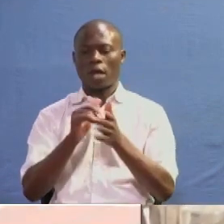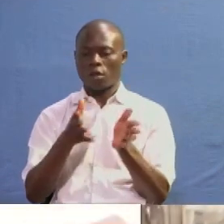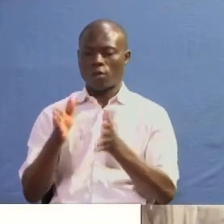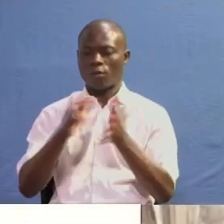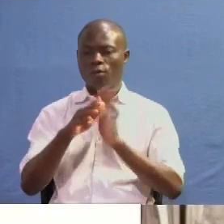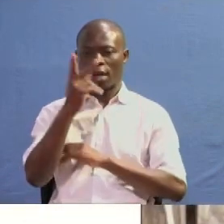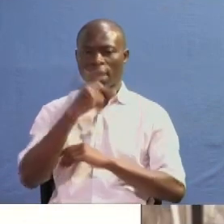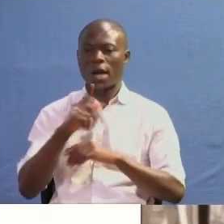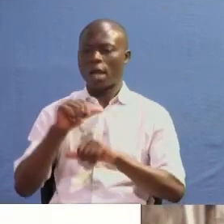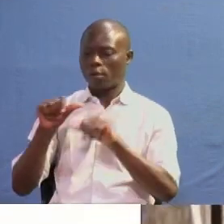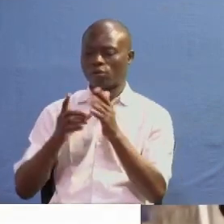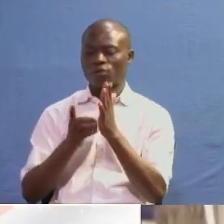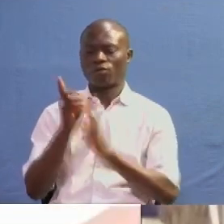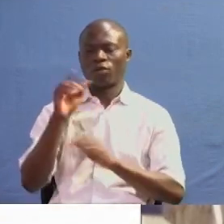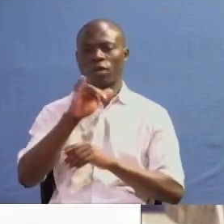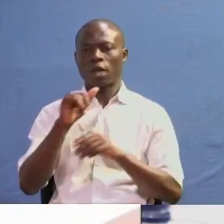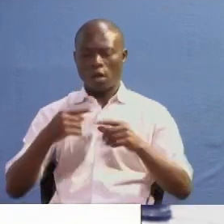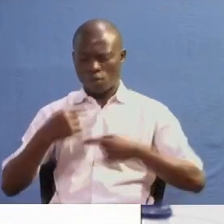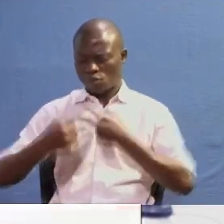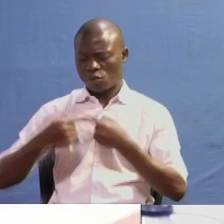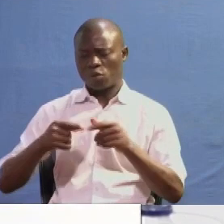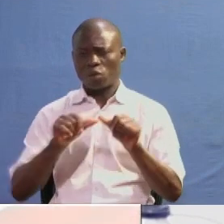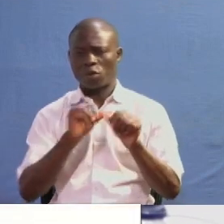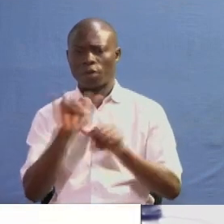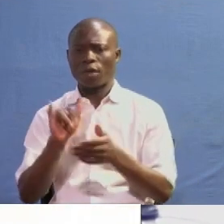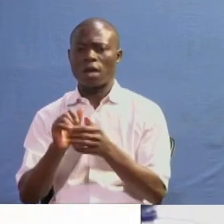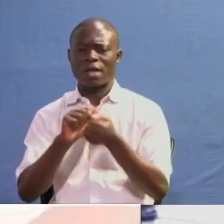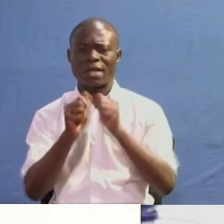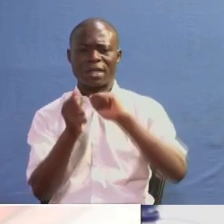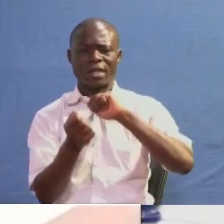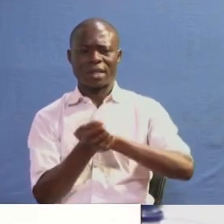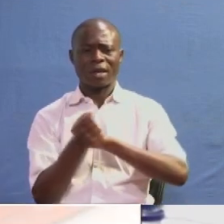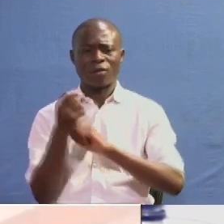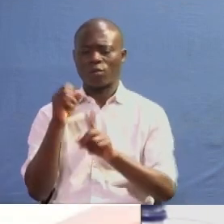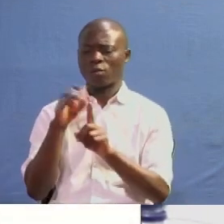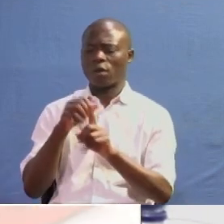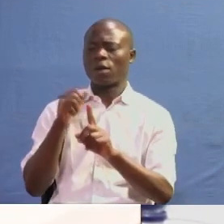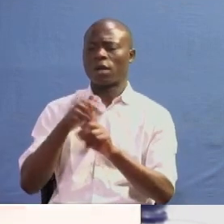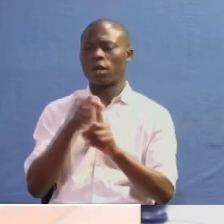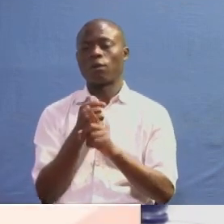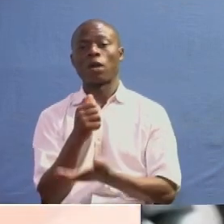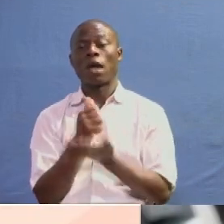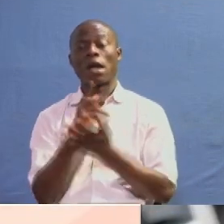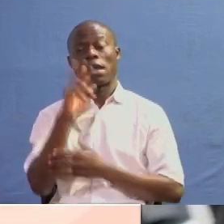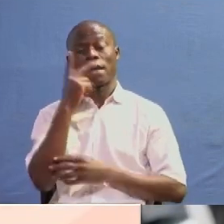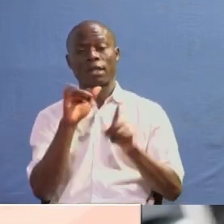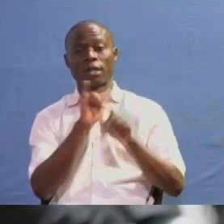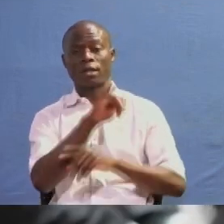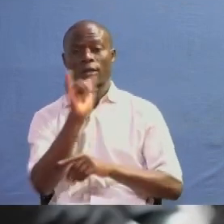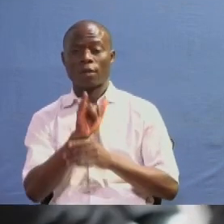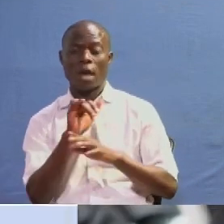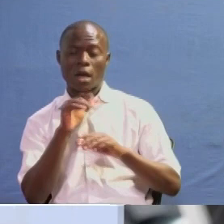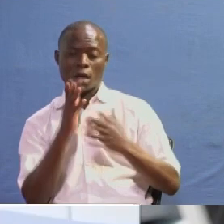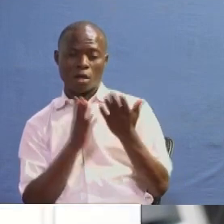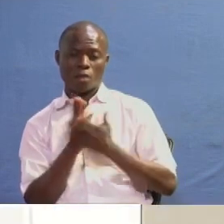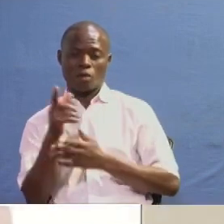katika mambo ya kimataifa imezidi kupanuka kutokana na mabadiliko mengi ya sera ya kusaidia Kenya kujiendeleza kitaifa na